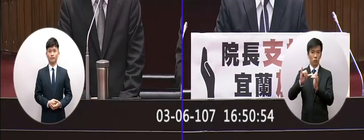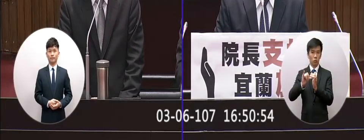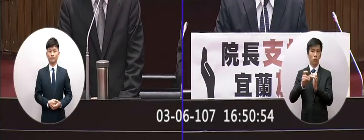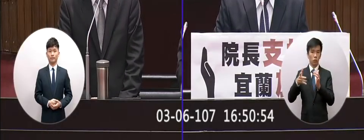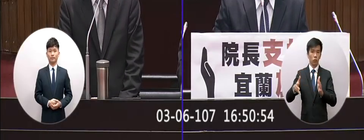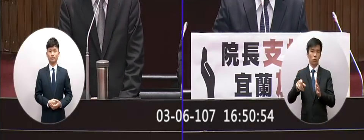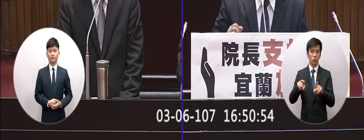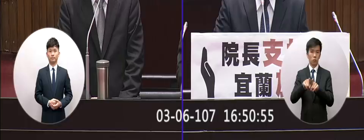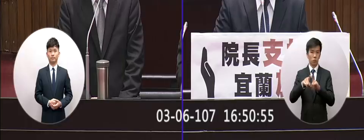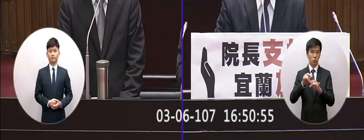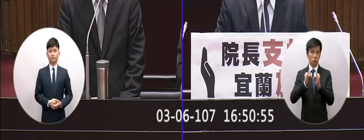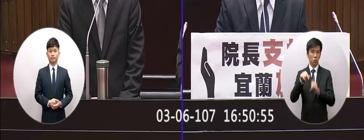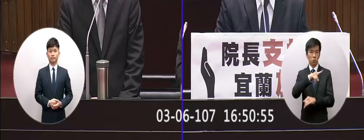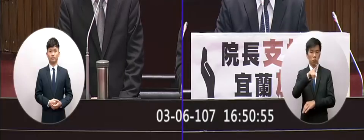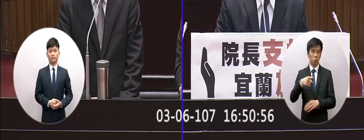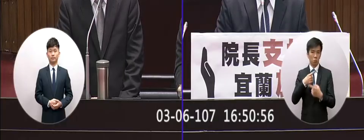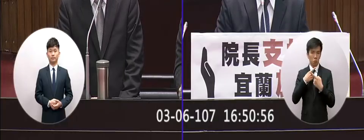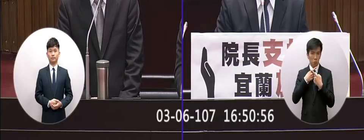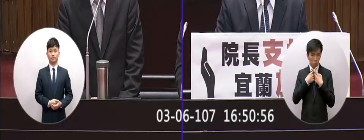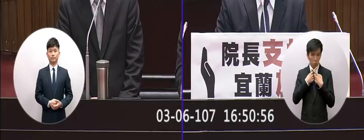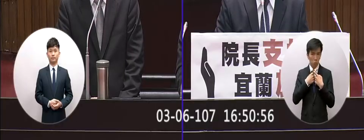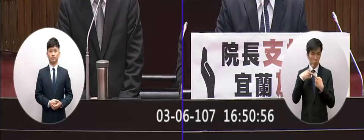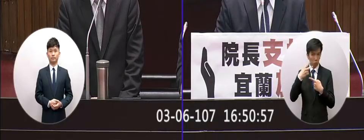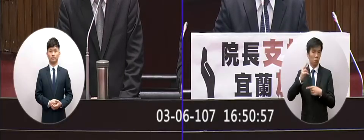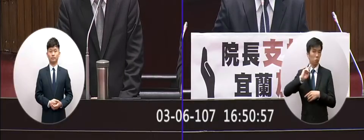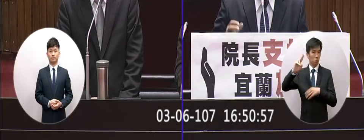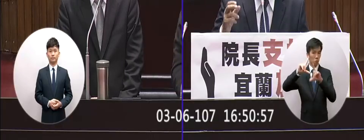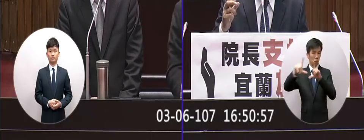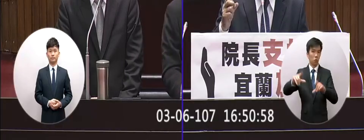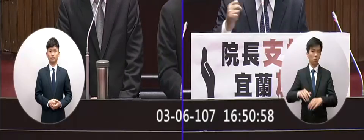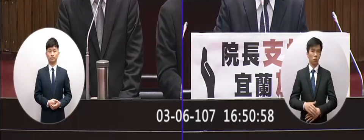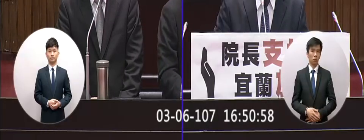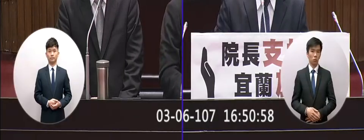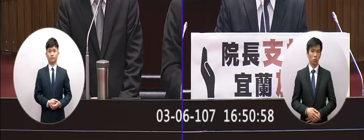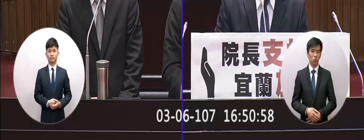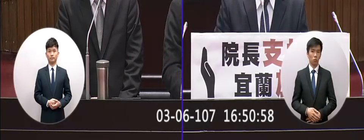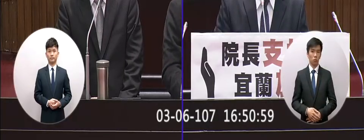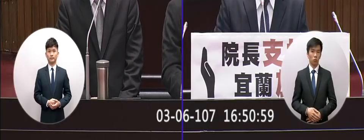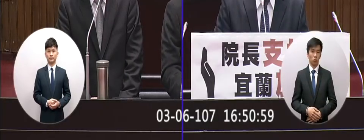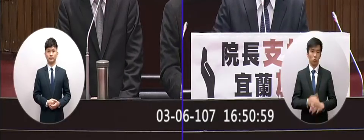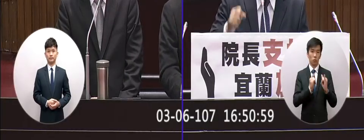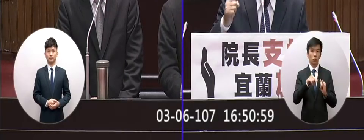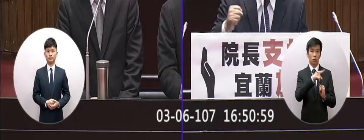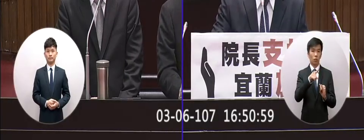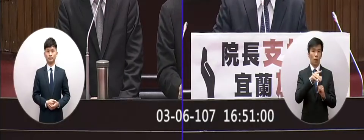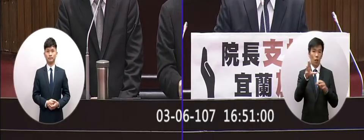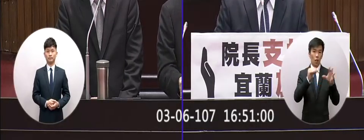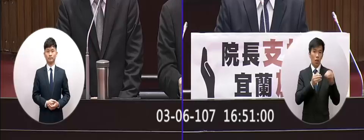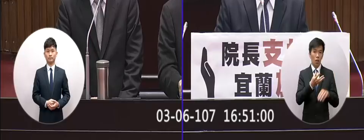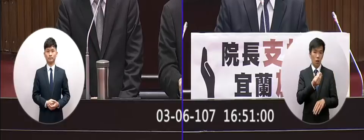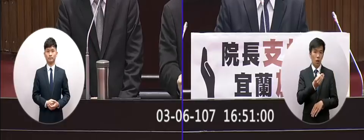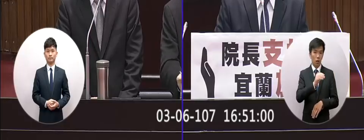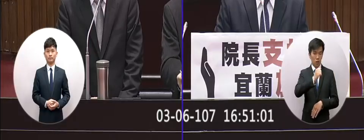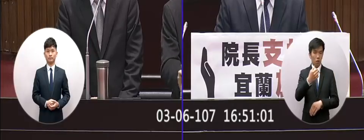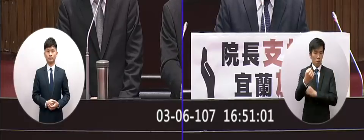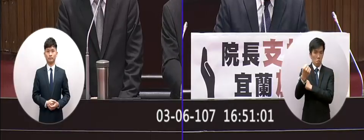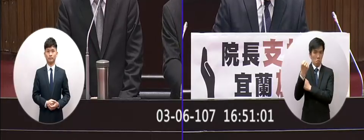沉默，但他声音最大。手无资源的人民呢，他力量是最大